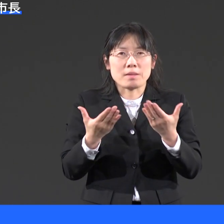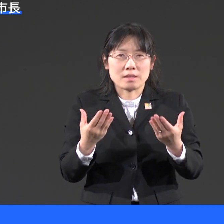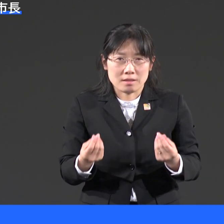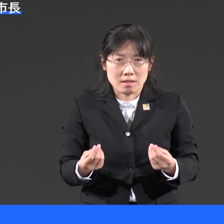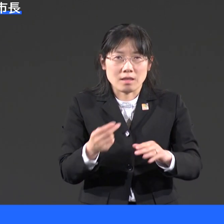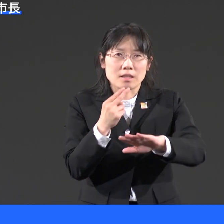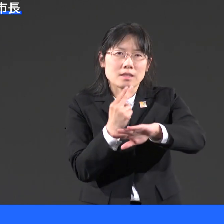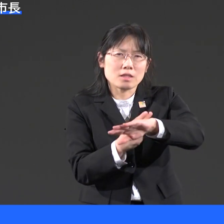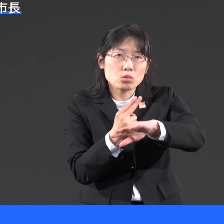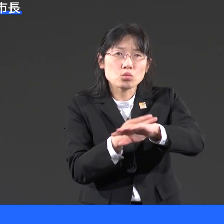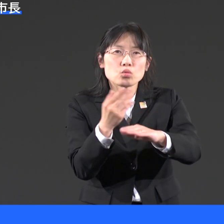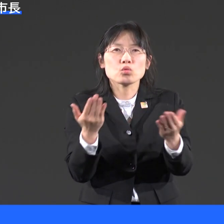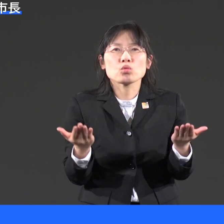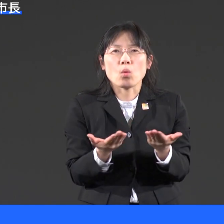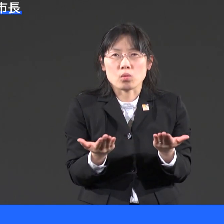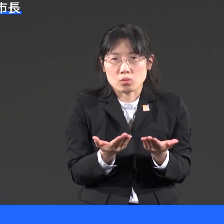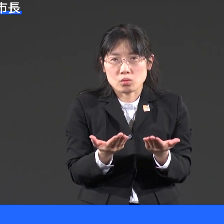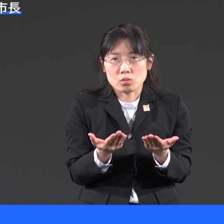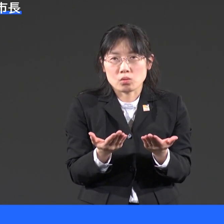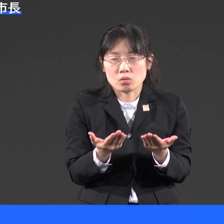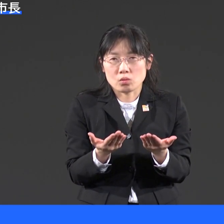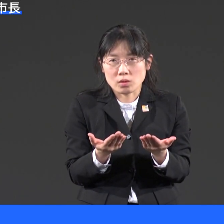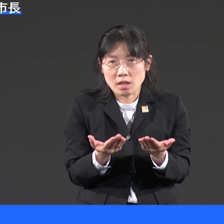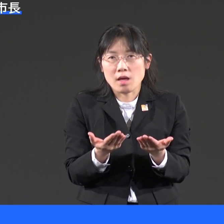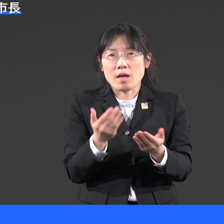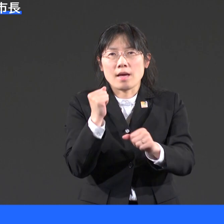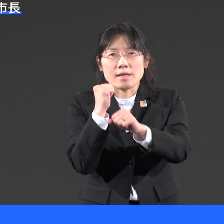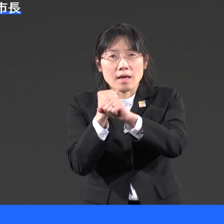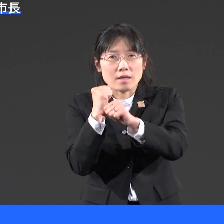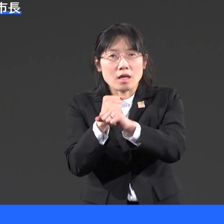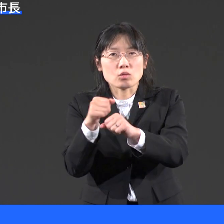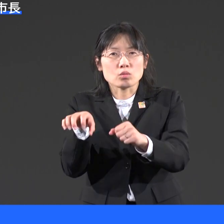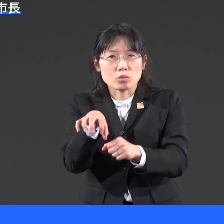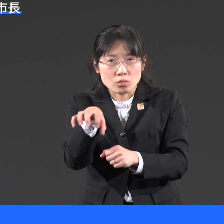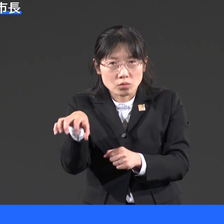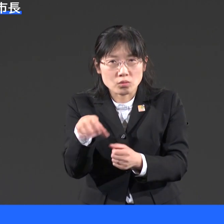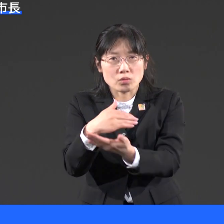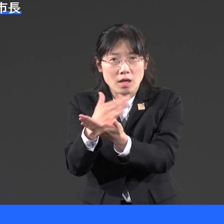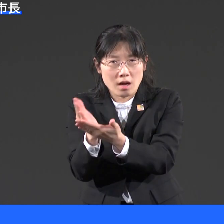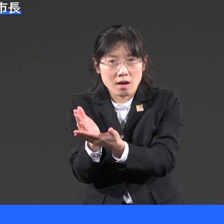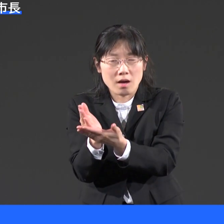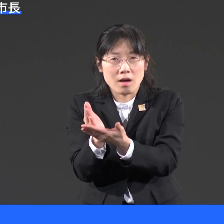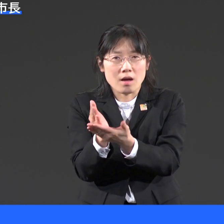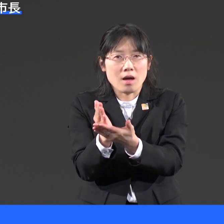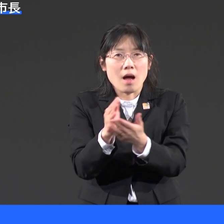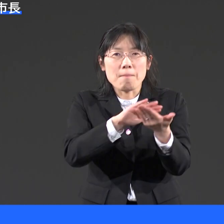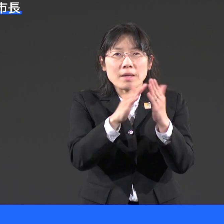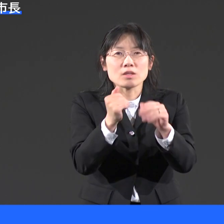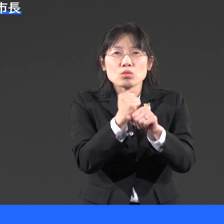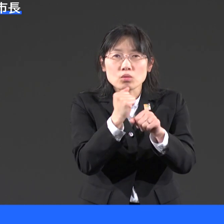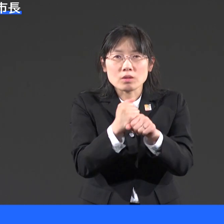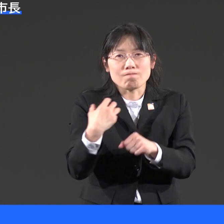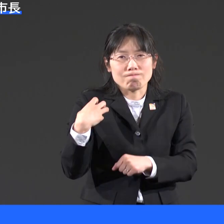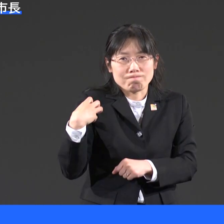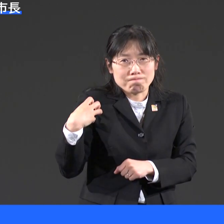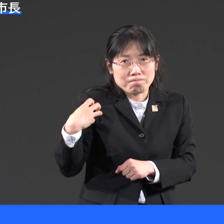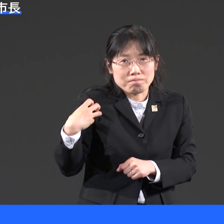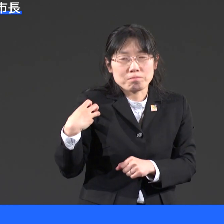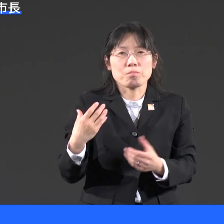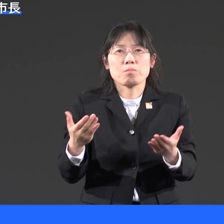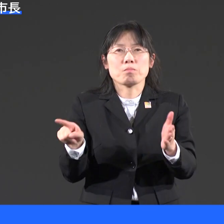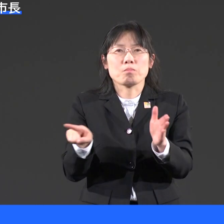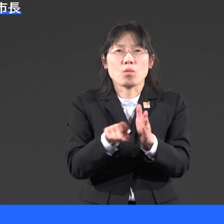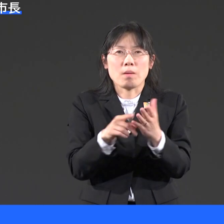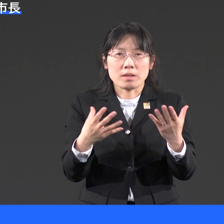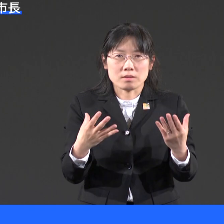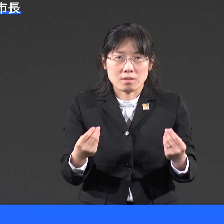職という形で、建設分野、まちづくりの関連、ここを担当してもらったわけでありますけれども、